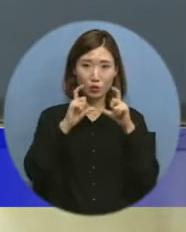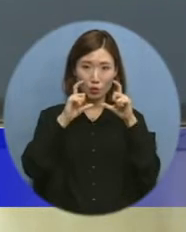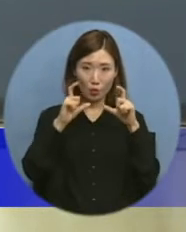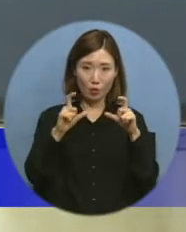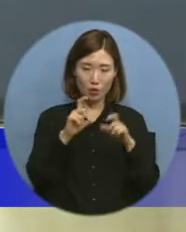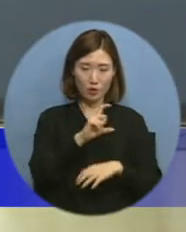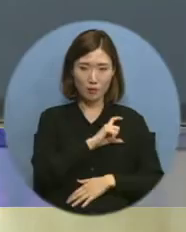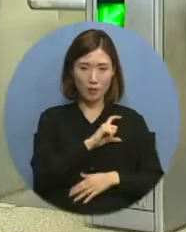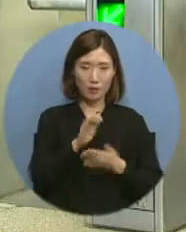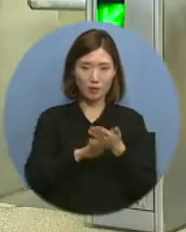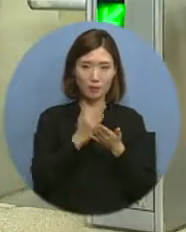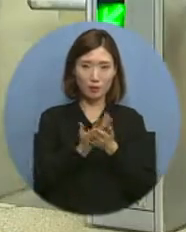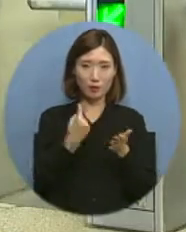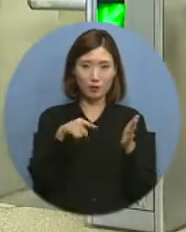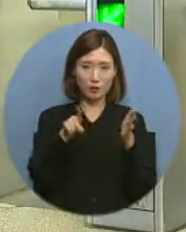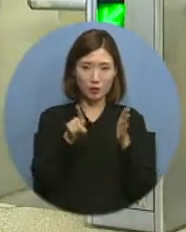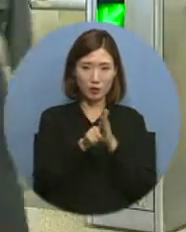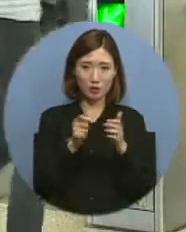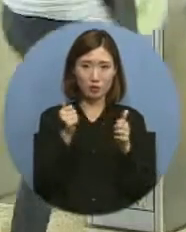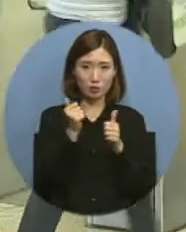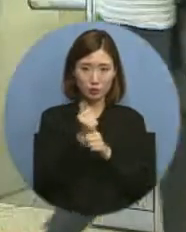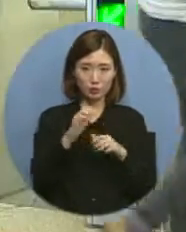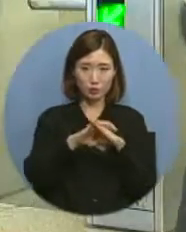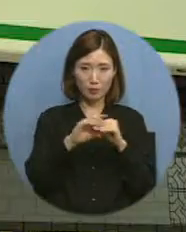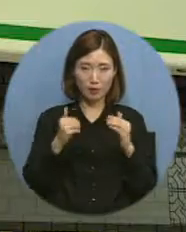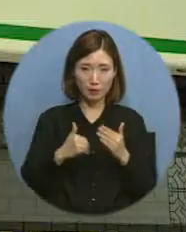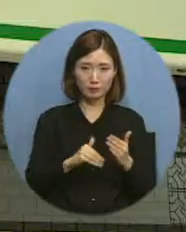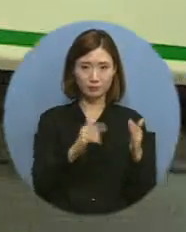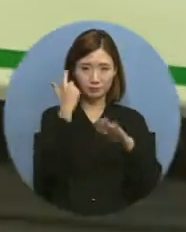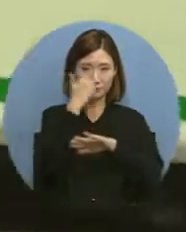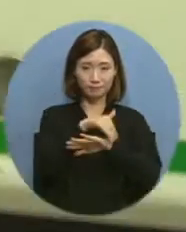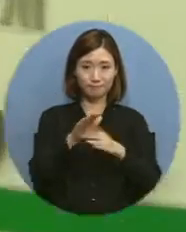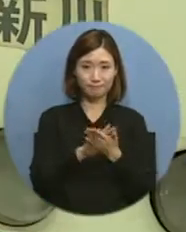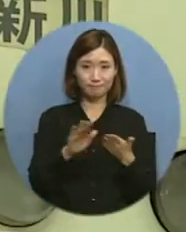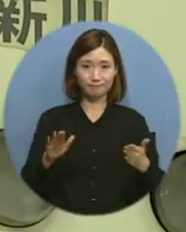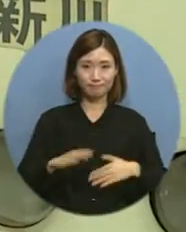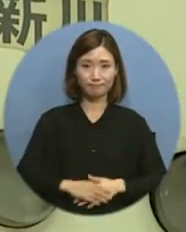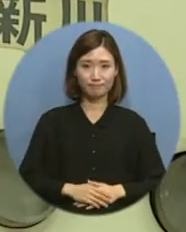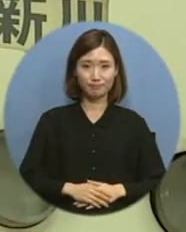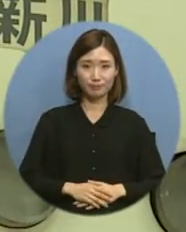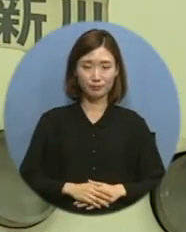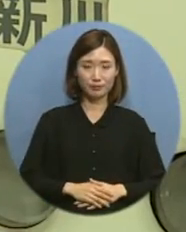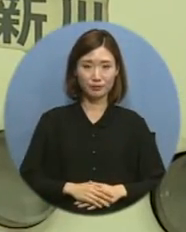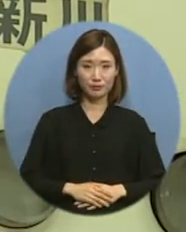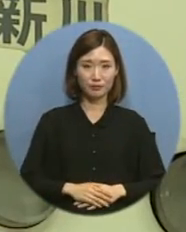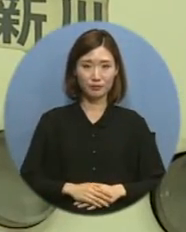역명 개정을 위한 후속 절차를 진행할 예정입니다. CNM 뉴스 천서연입니다.